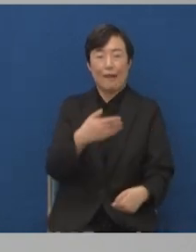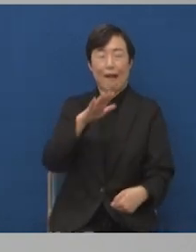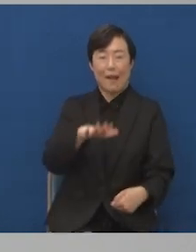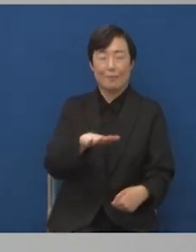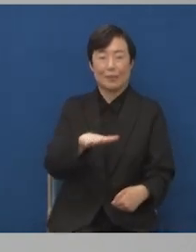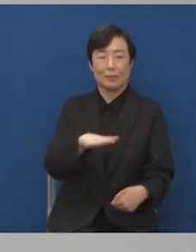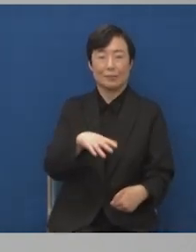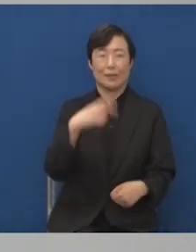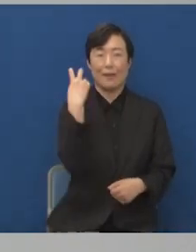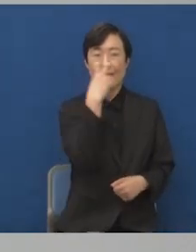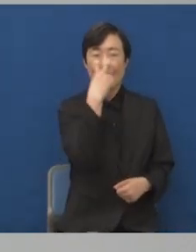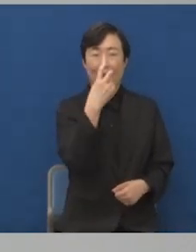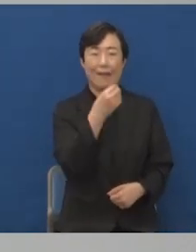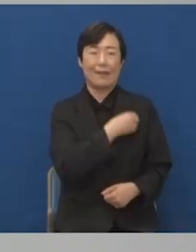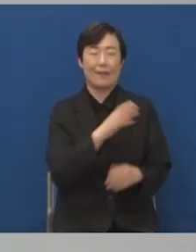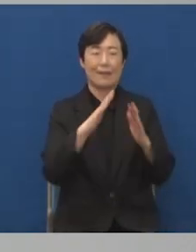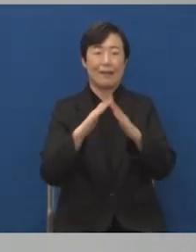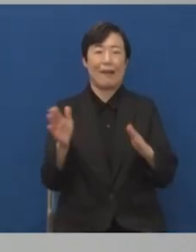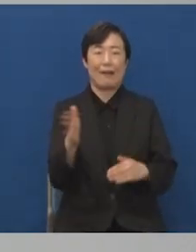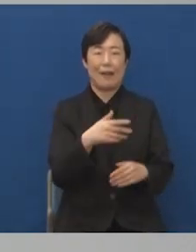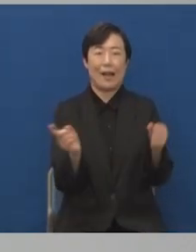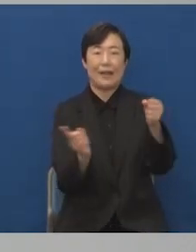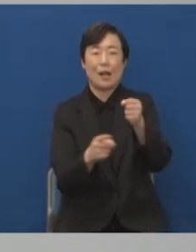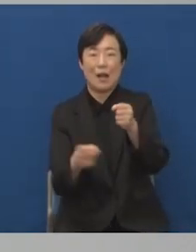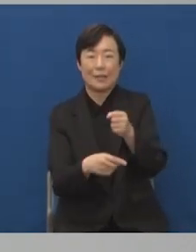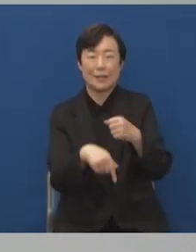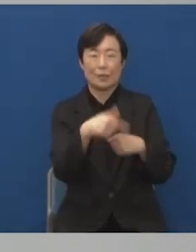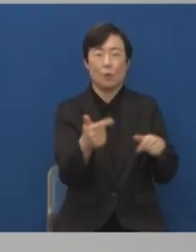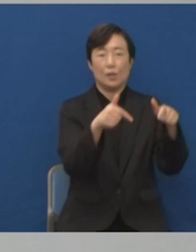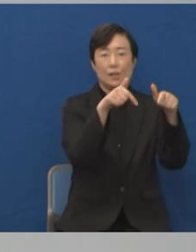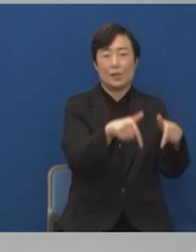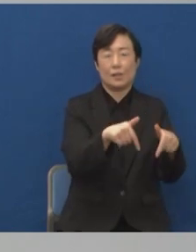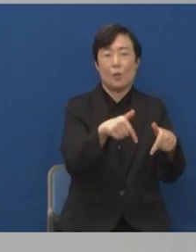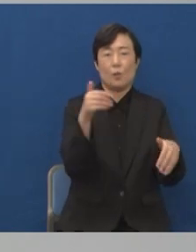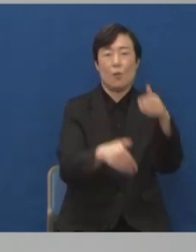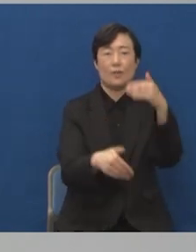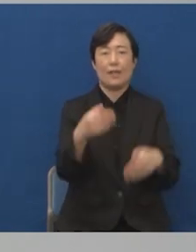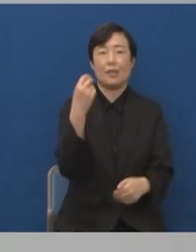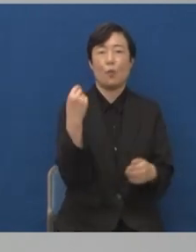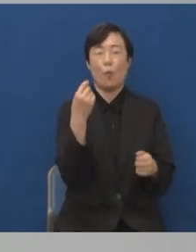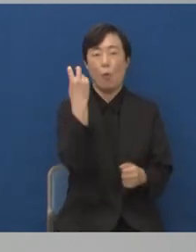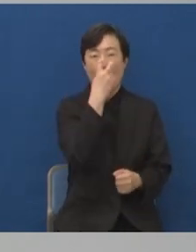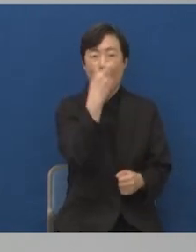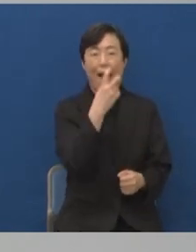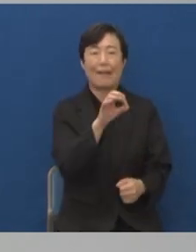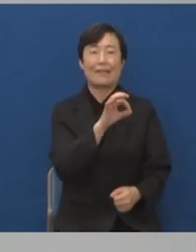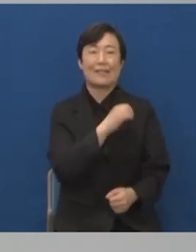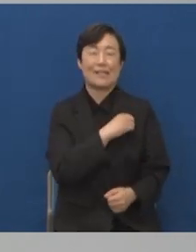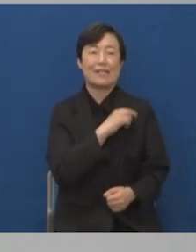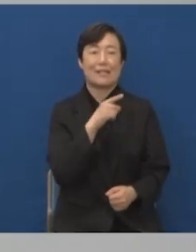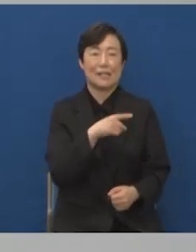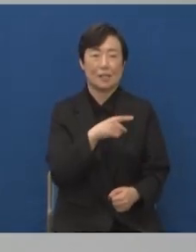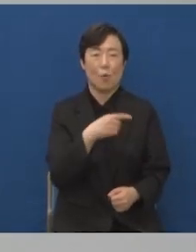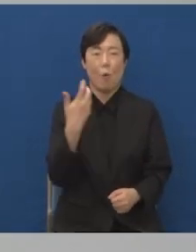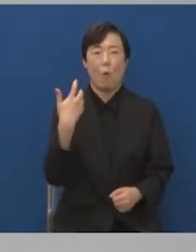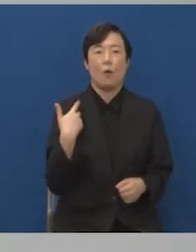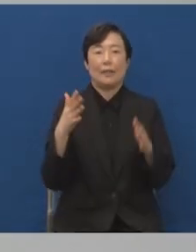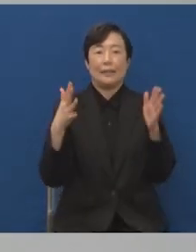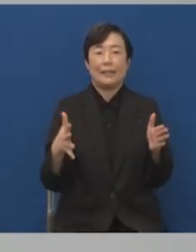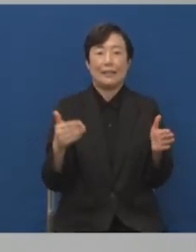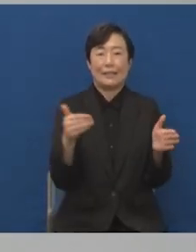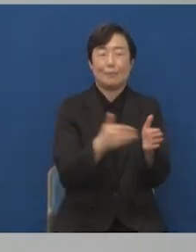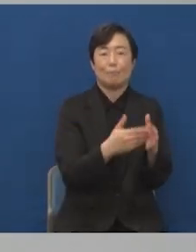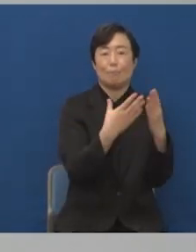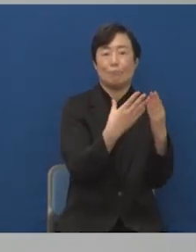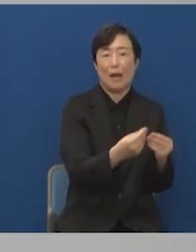から山科区と西京区の選挙管理委員および同補充員の任期満了に伴う通知が